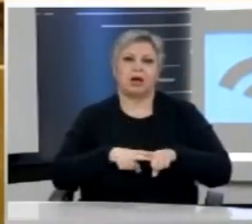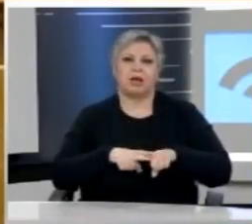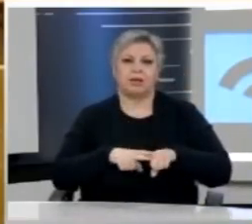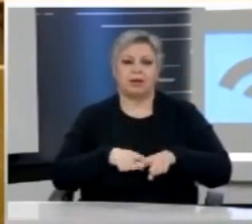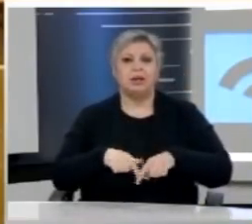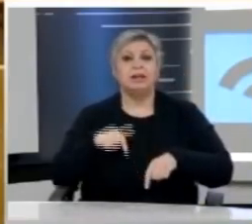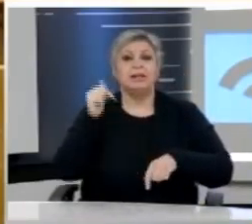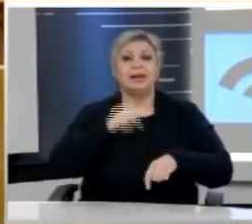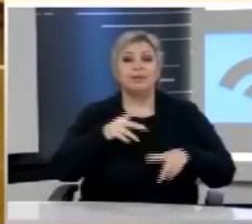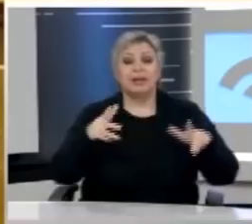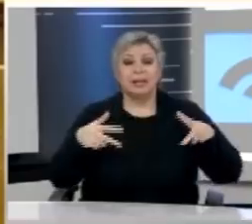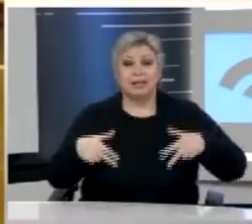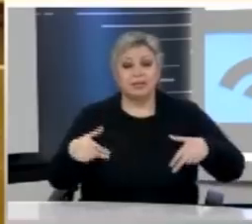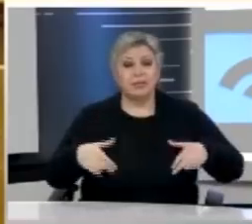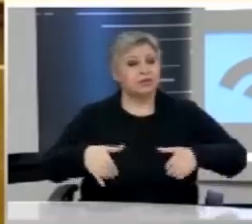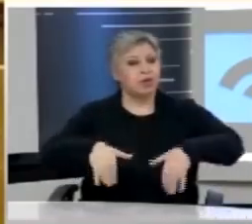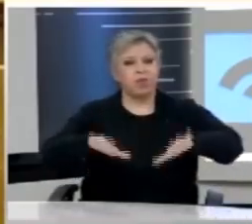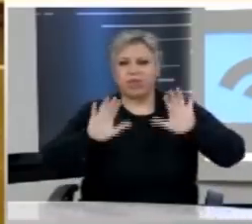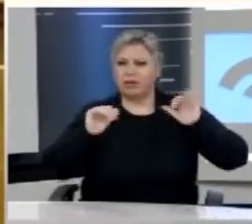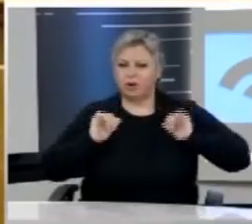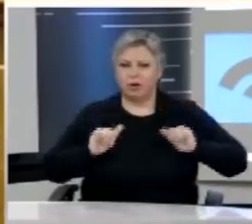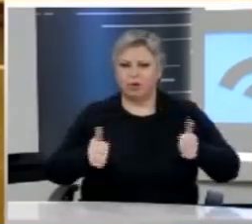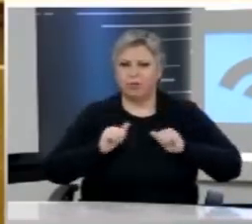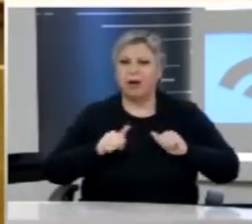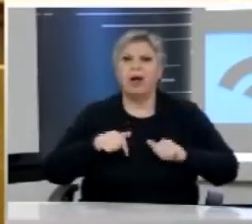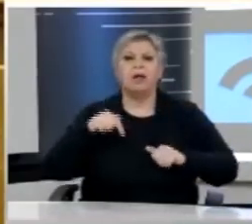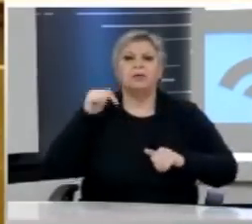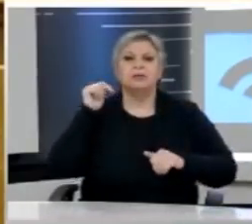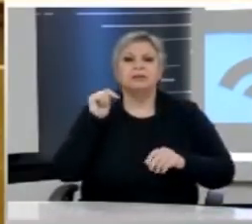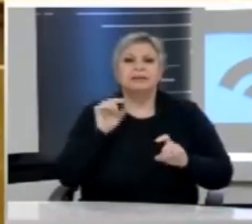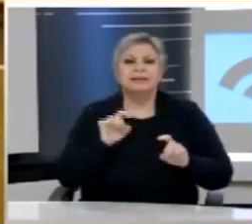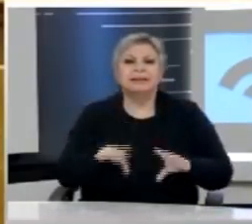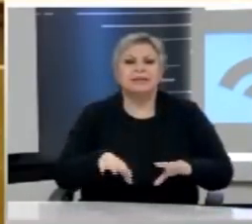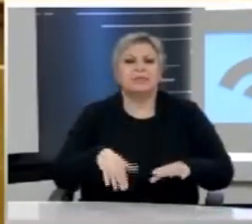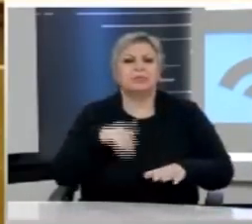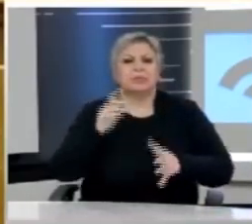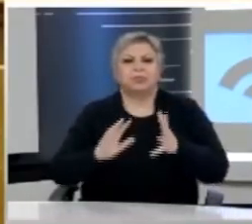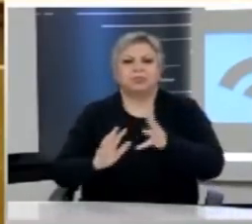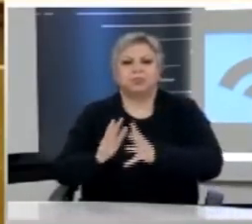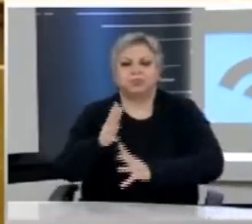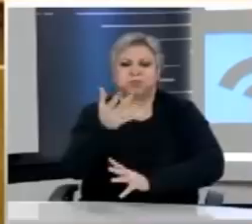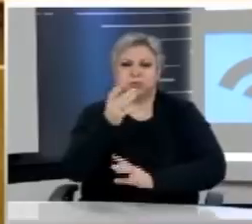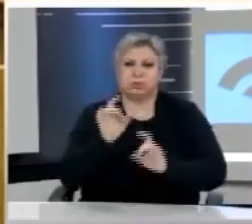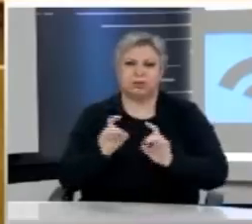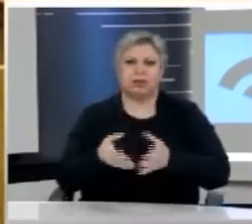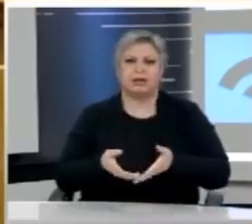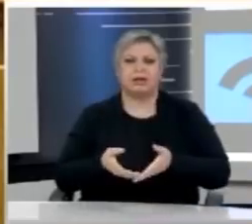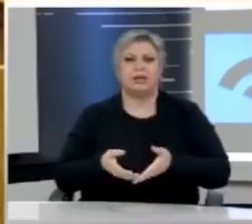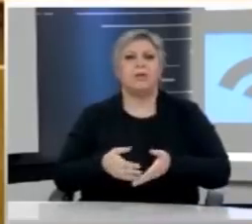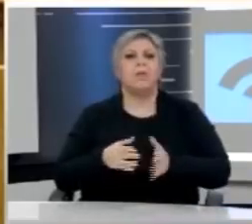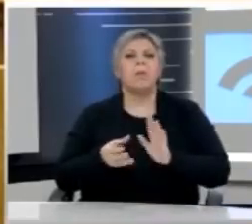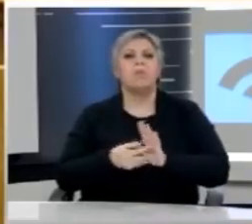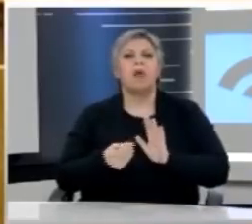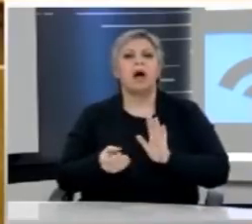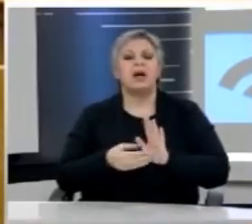προχωρήσει ούτε καν σε στοιχειώδεις, υπερώριμους αστικούς εξυγχρονισμούς, όπως είναι η